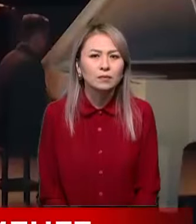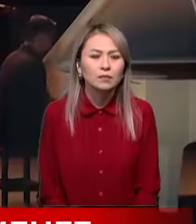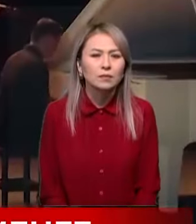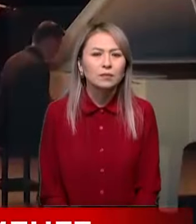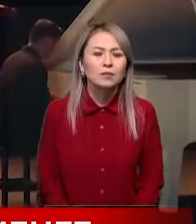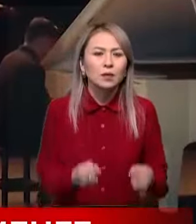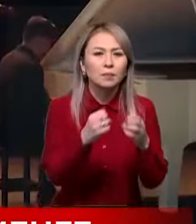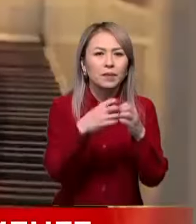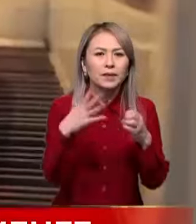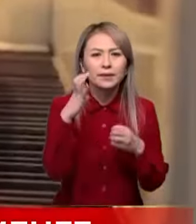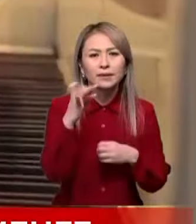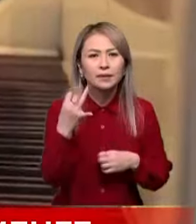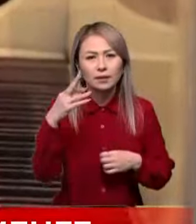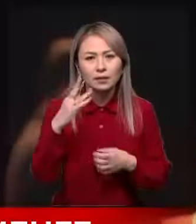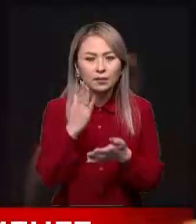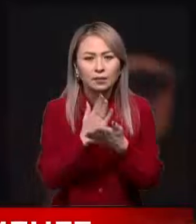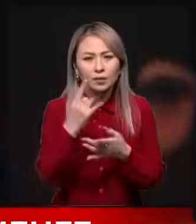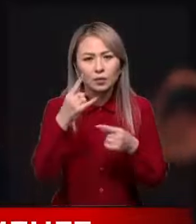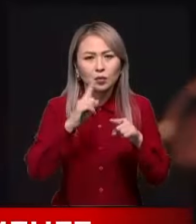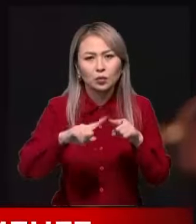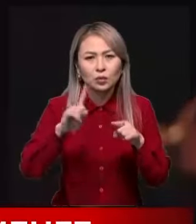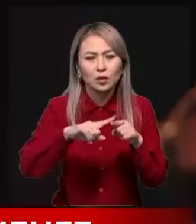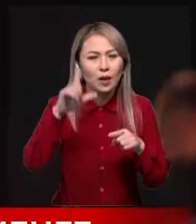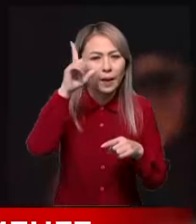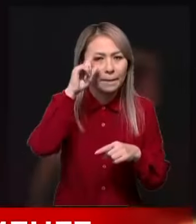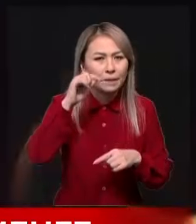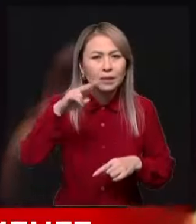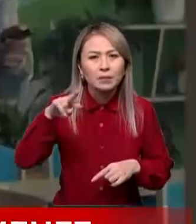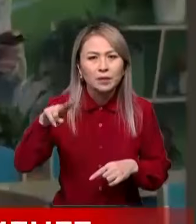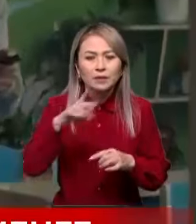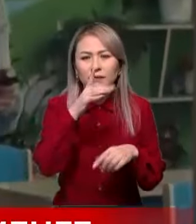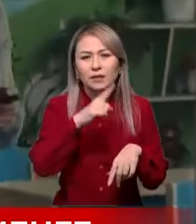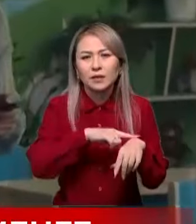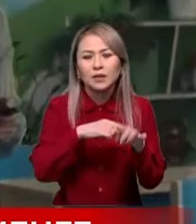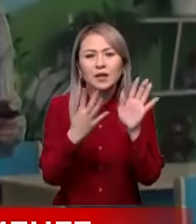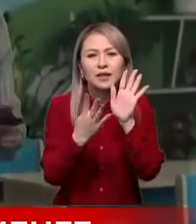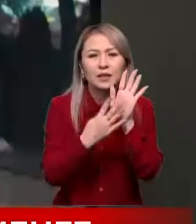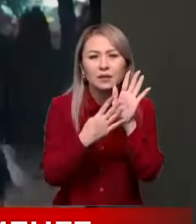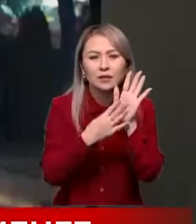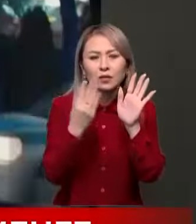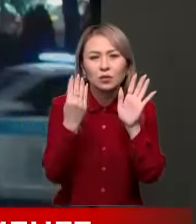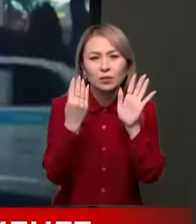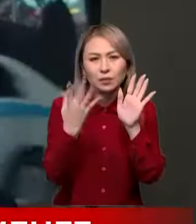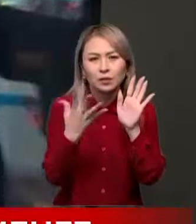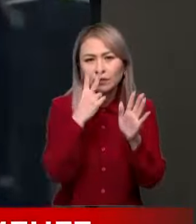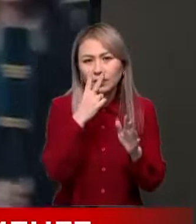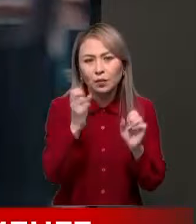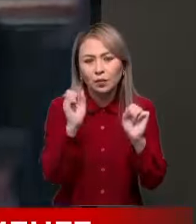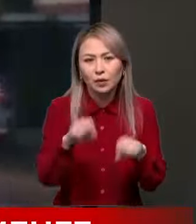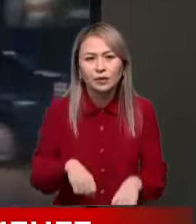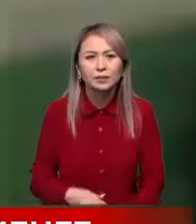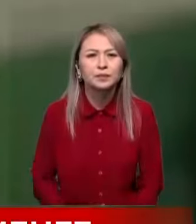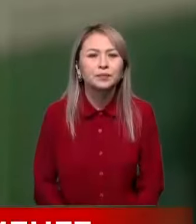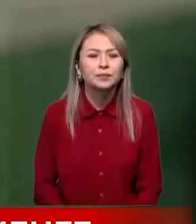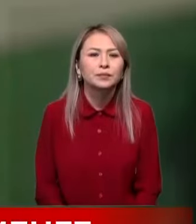15 сериядан тұратын туындыны көрермен жуырда, дүйсенбі мен жұма аралығында сағат 21:45-те хабар арнасынан тамашалай алады. Зілнәс Тұрғазыева,